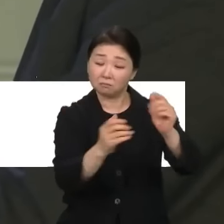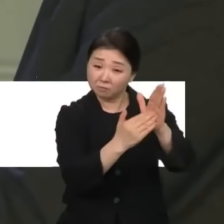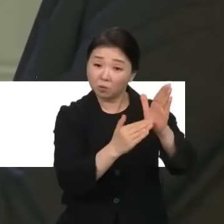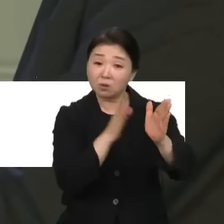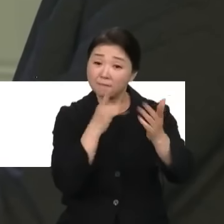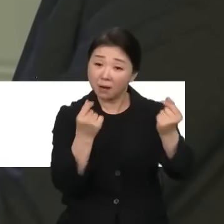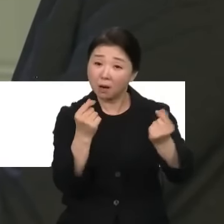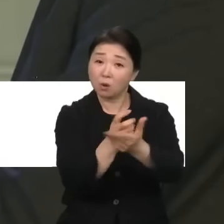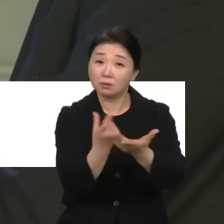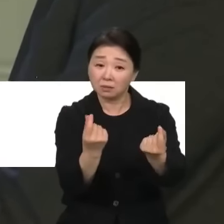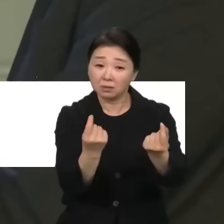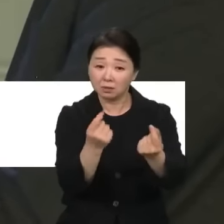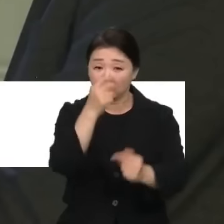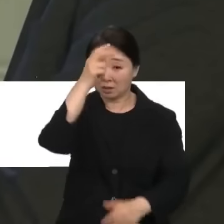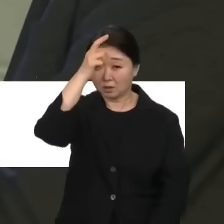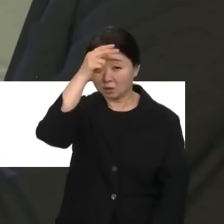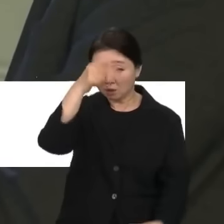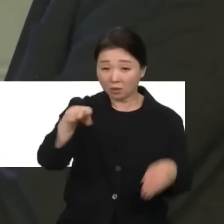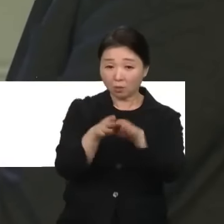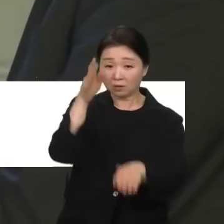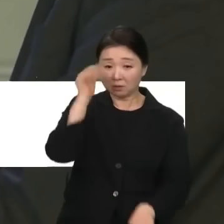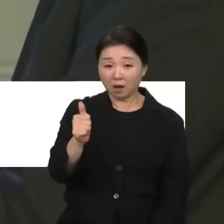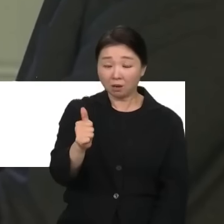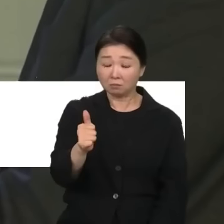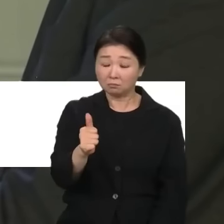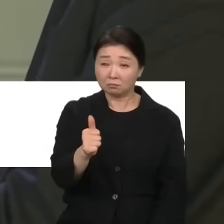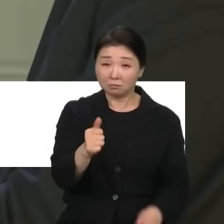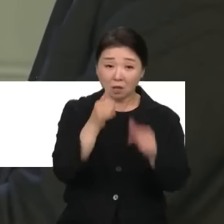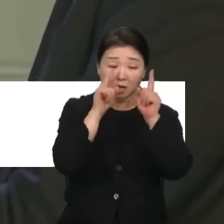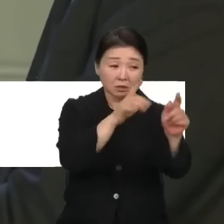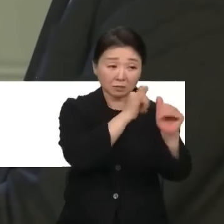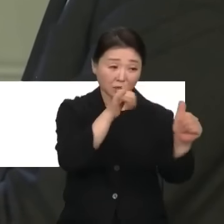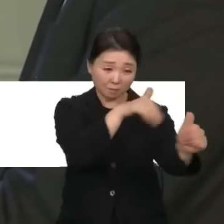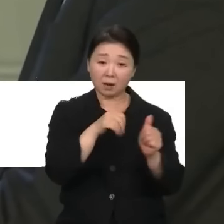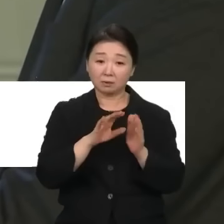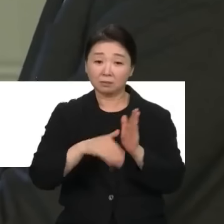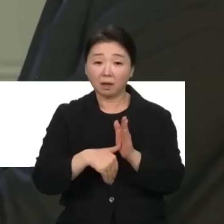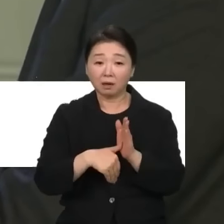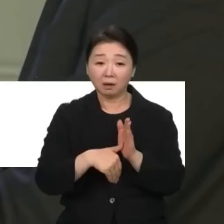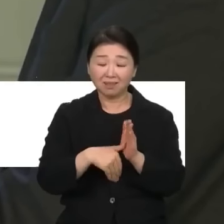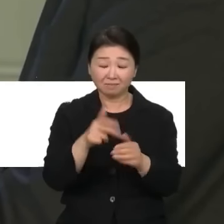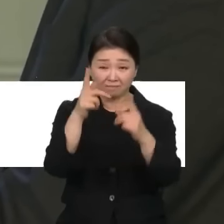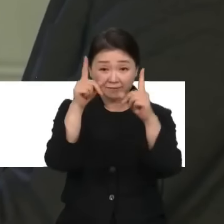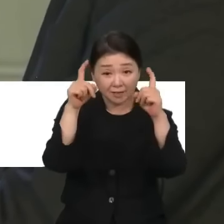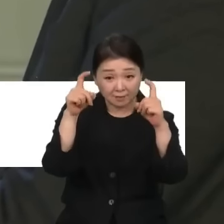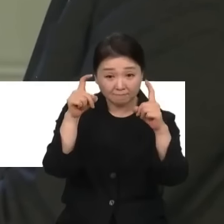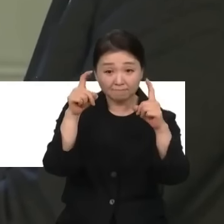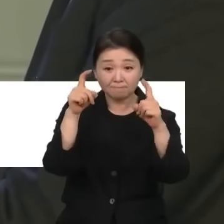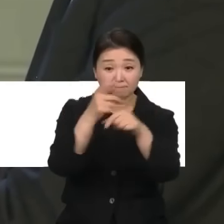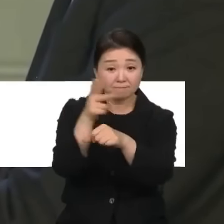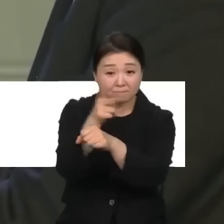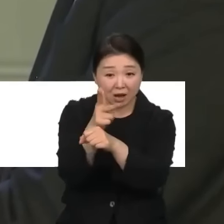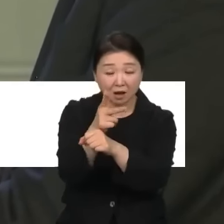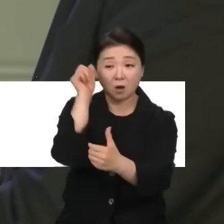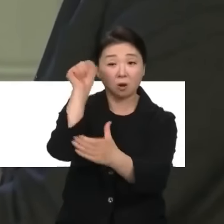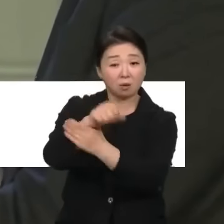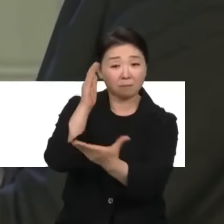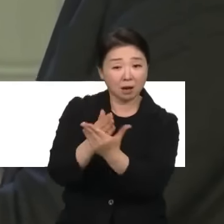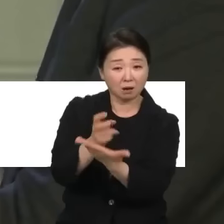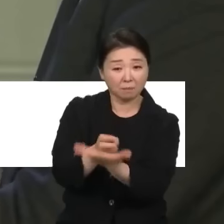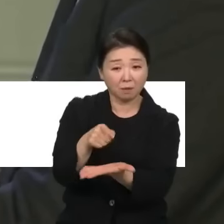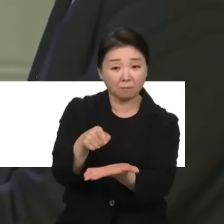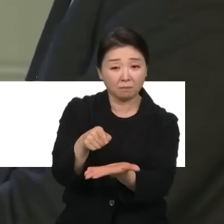원칙입니다. 경찰 관서의 장은 피의자 출석 조사에 있어서 사진 촬영 등을 허용하여서는 아니 되는 걸로